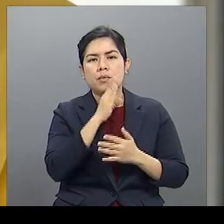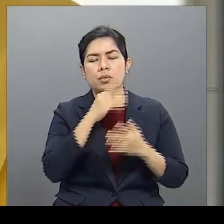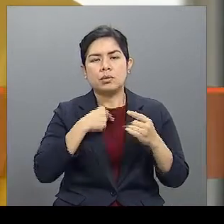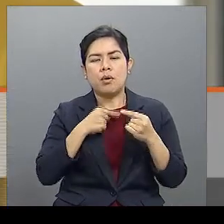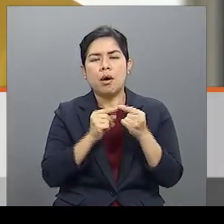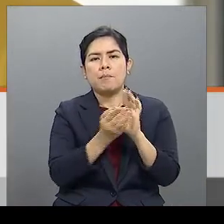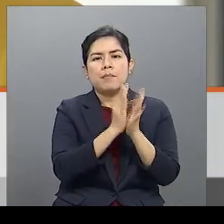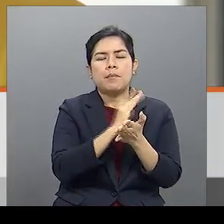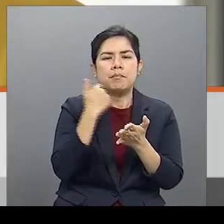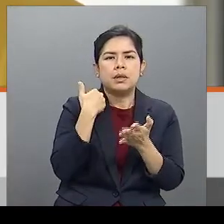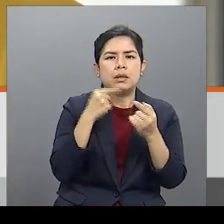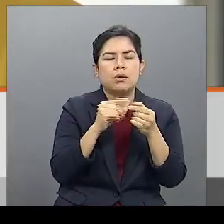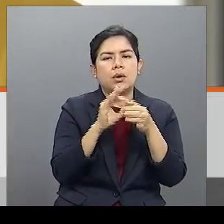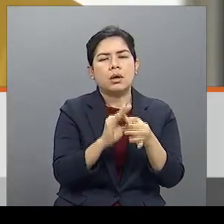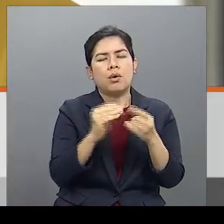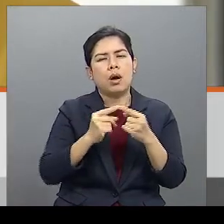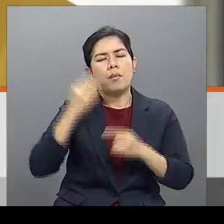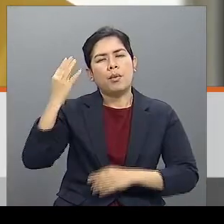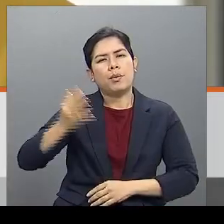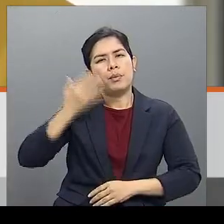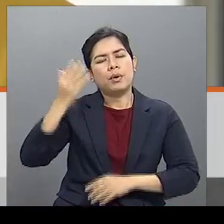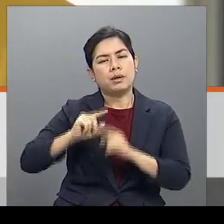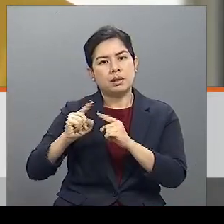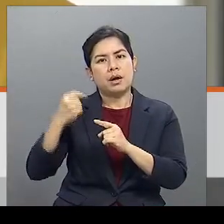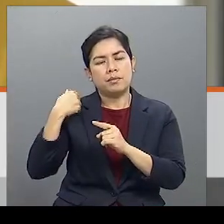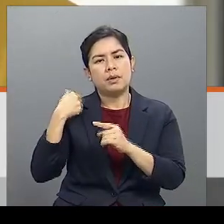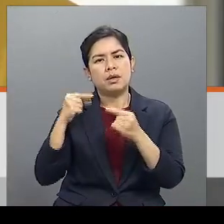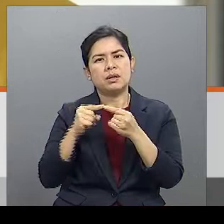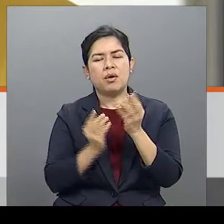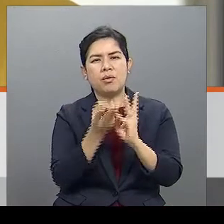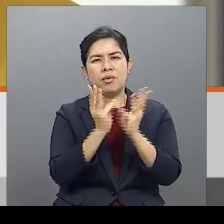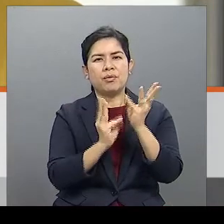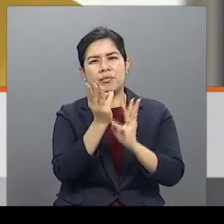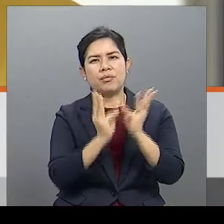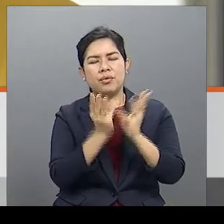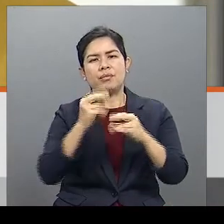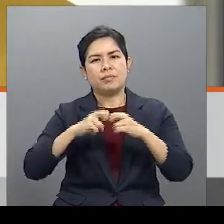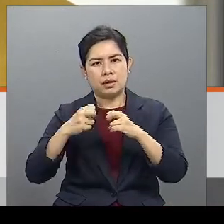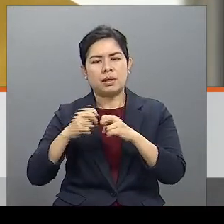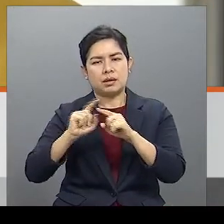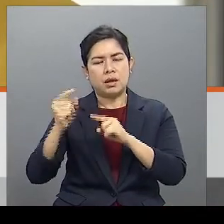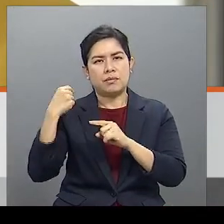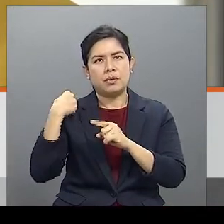ากาศเนี่ยมันก็จะกรองพวกฝุ่นต่างๆเหล่านั้นไปได้ดีกว่าแต่ข้างน